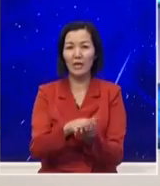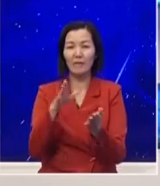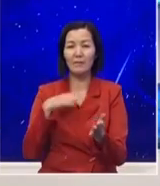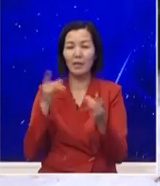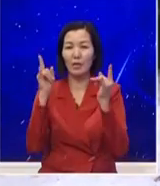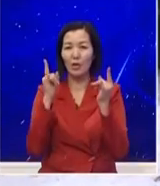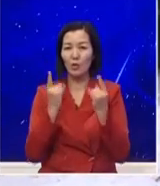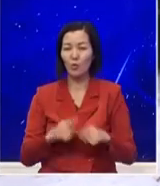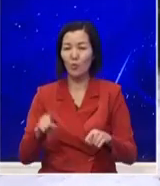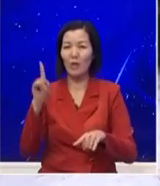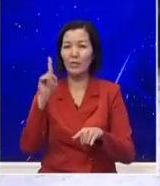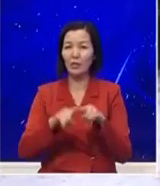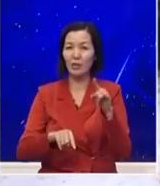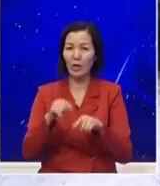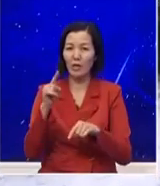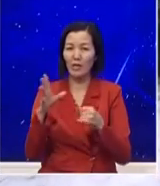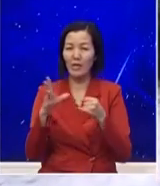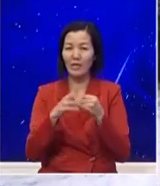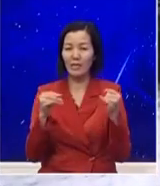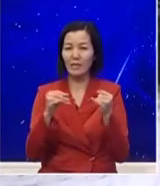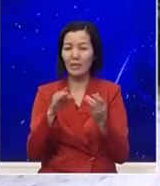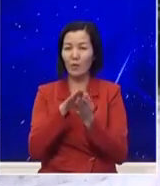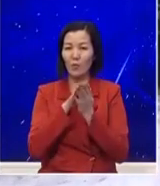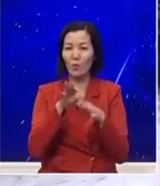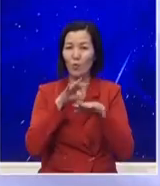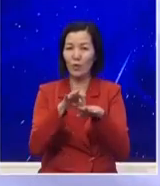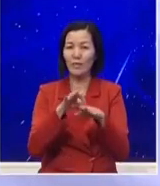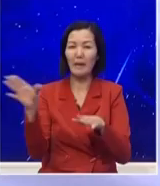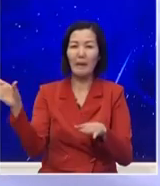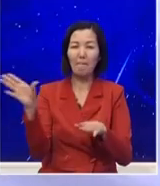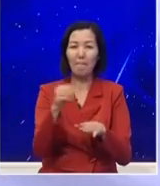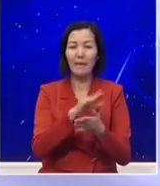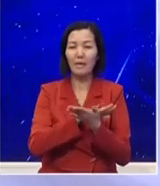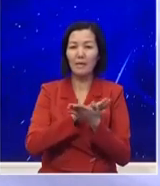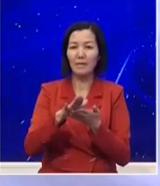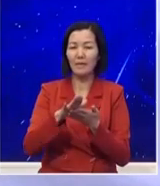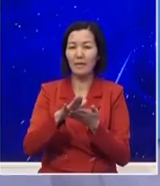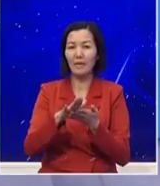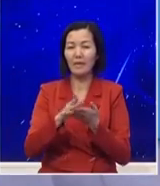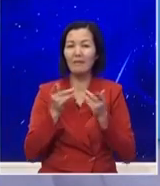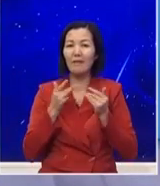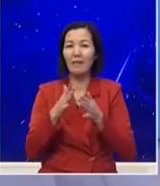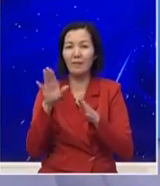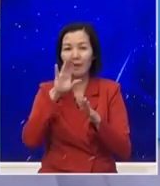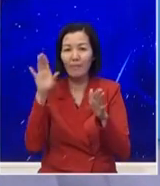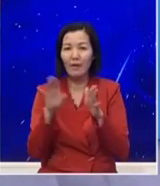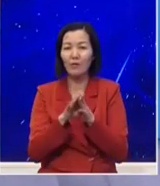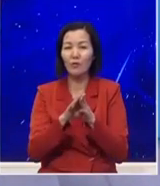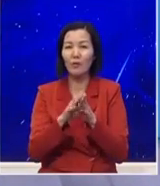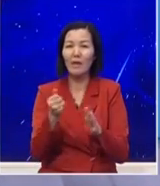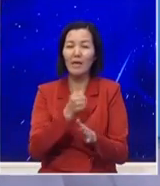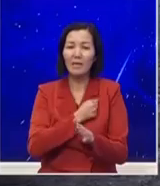Көксу ауданы Еңбекшіде өтті. Барлық санитарлық нормаларды сақтай отырып, көпшілік Әлімғазыр Айымбековпен қимай